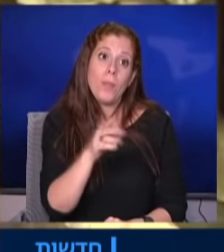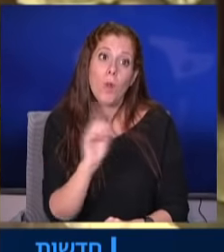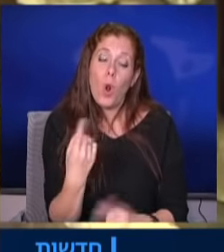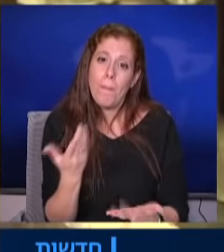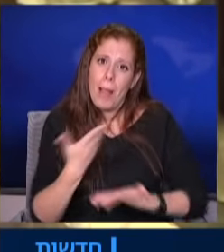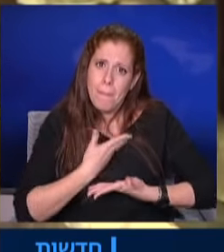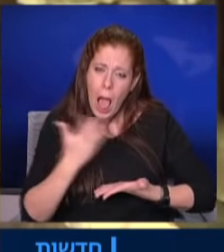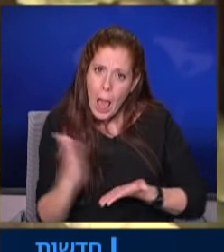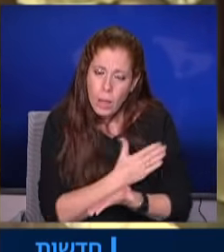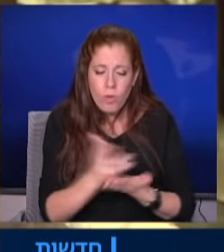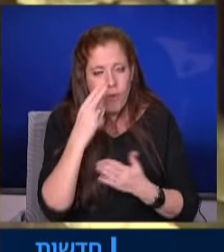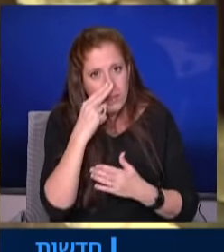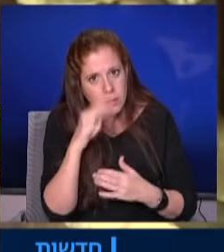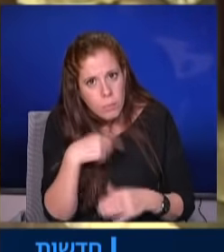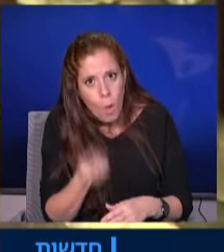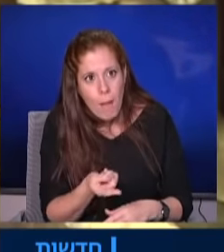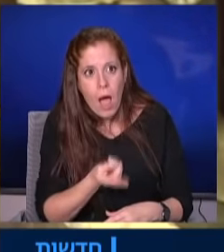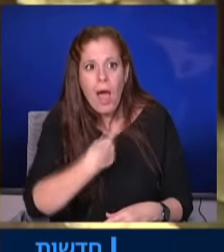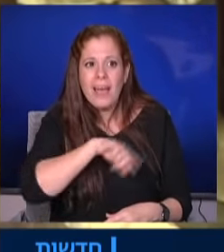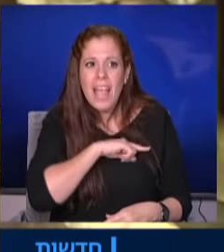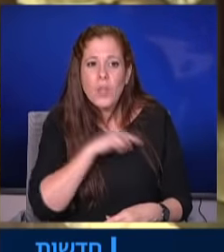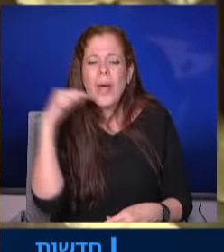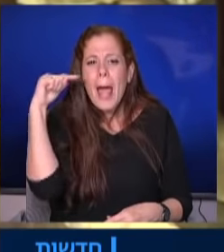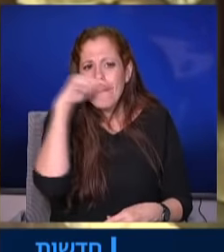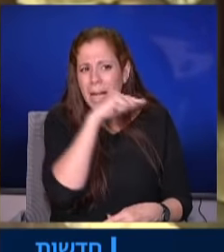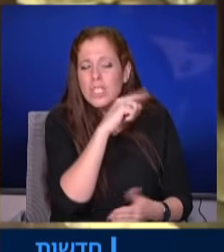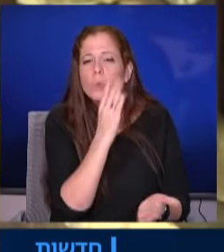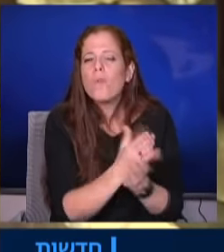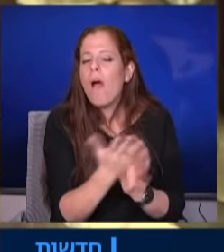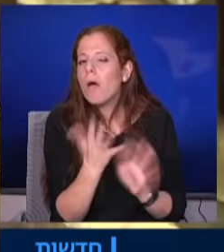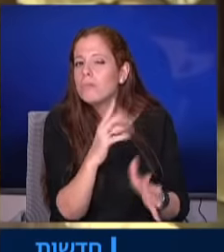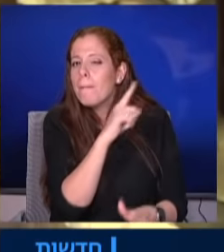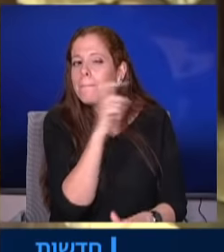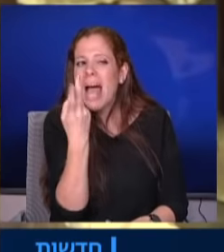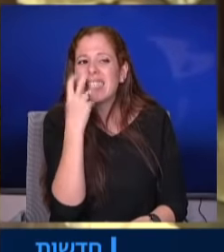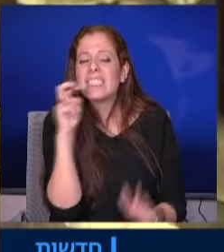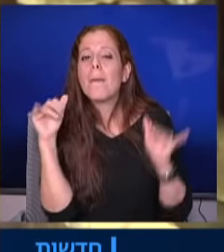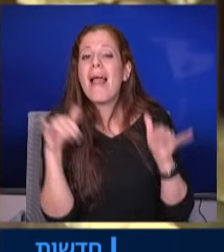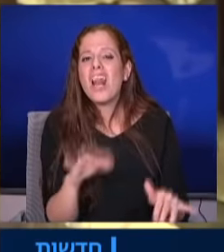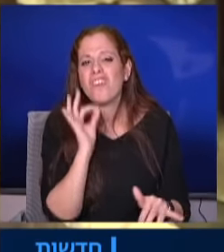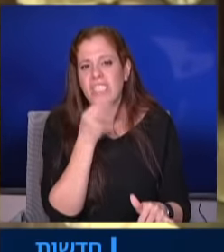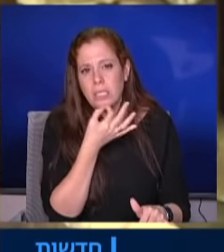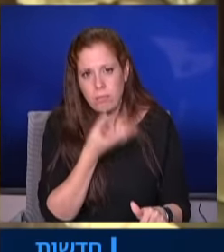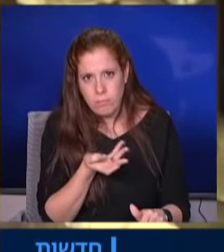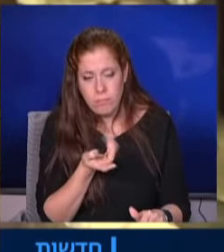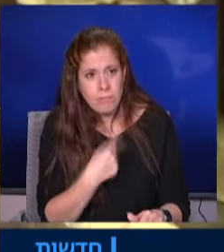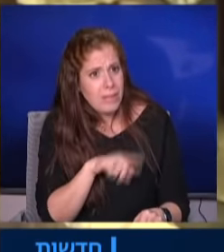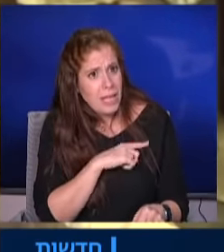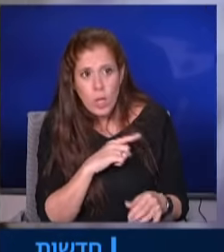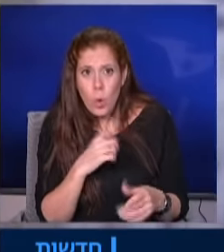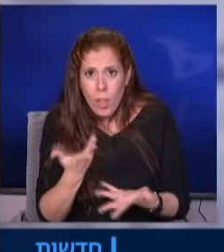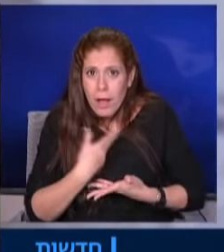ומנסים לומר להם, אנחנו החמצנו כבר קרוב ל-120 אלף צעירים. אנחנו לא נשיג אותם